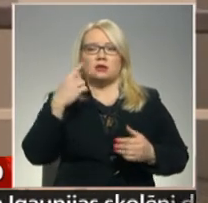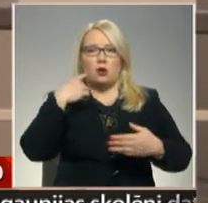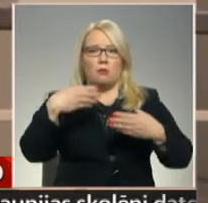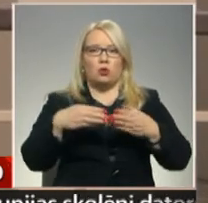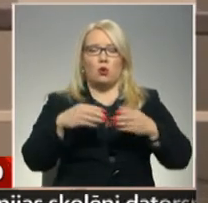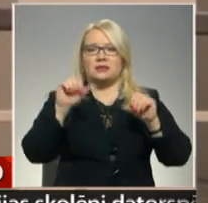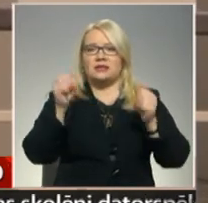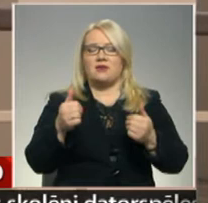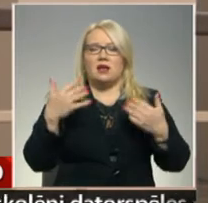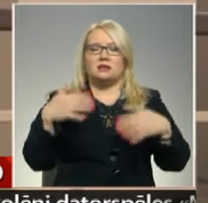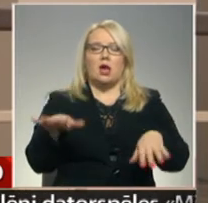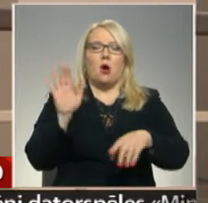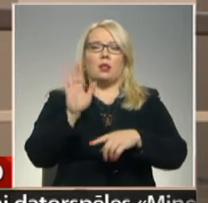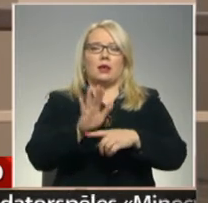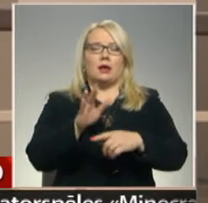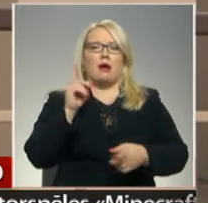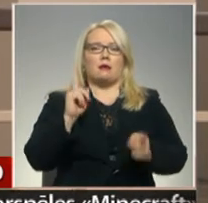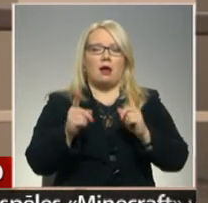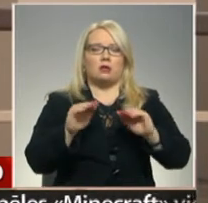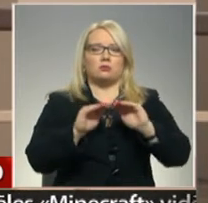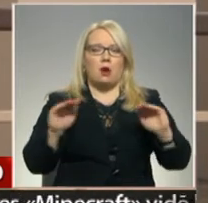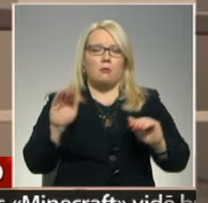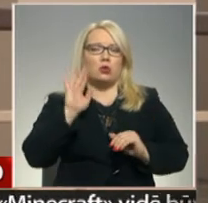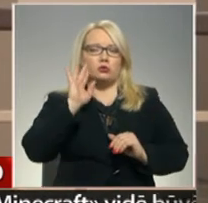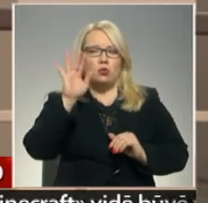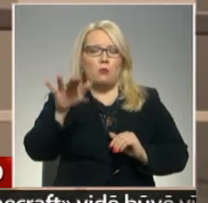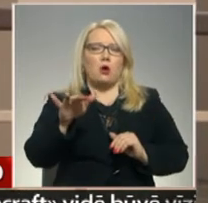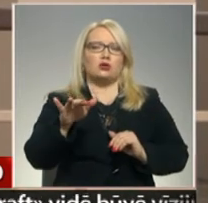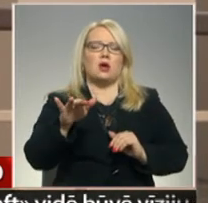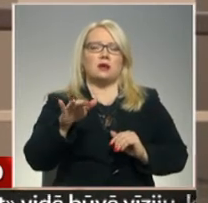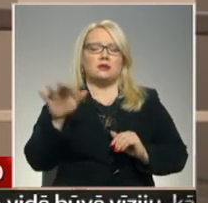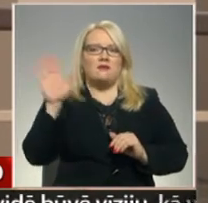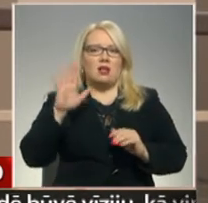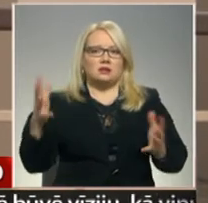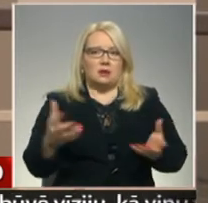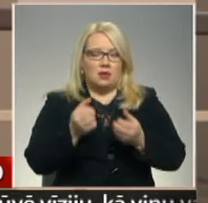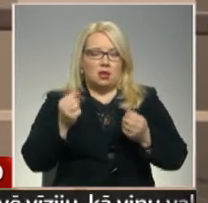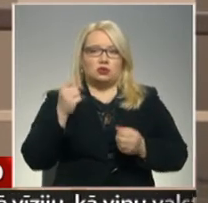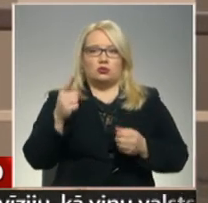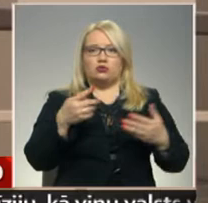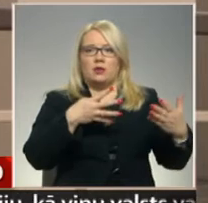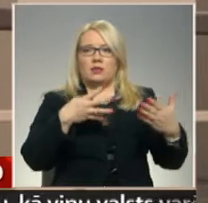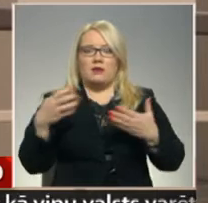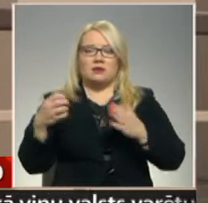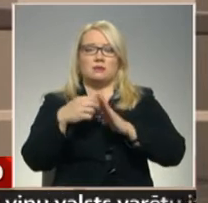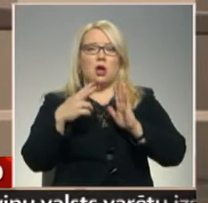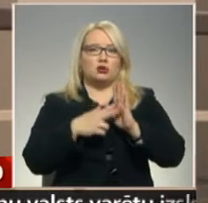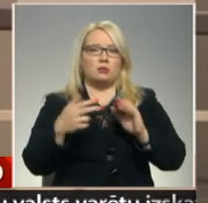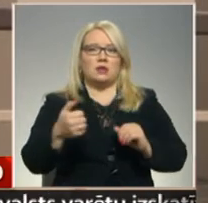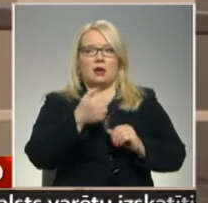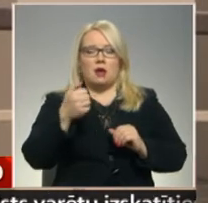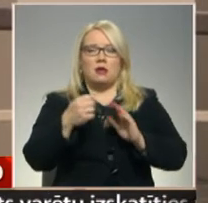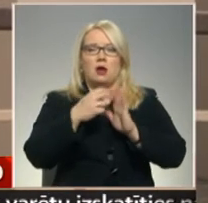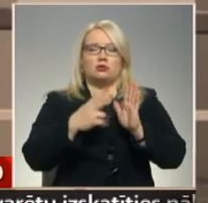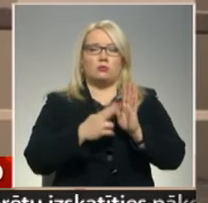padomes izveidi, kas jau lika reālus pamatus topošās Latvijas valsts dibināšanai 1918. Gada